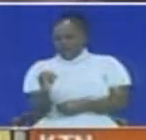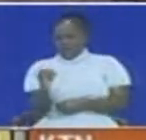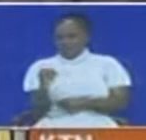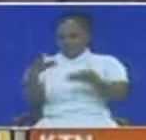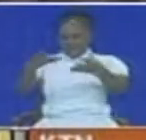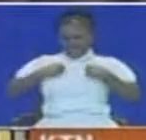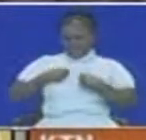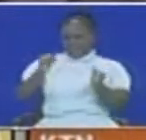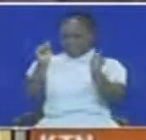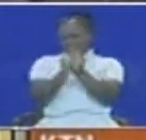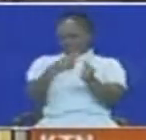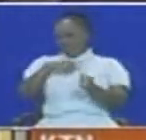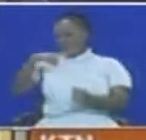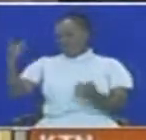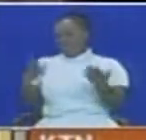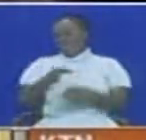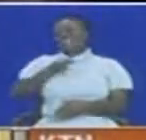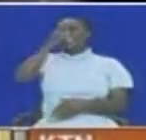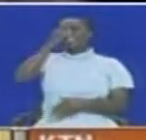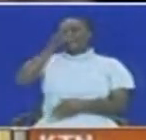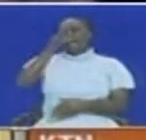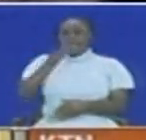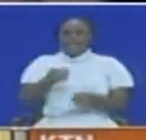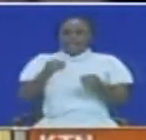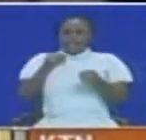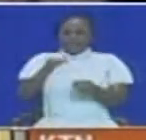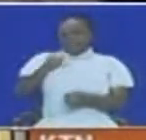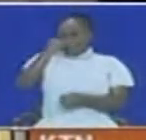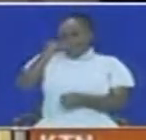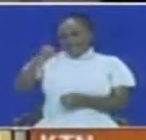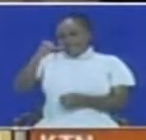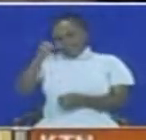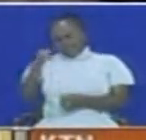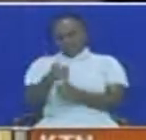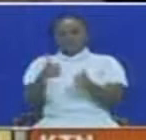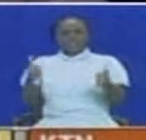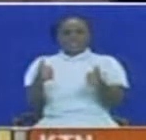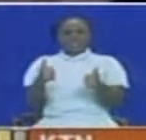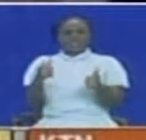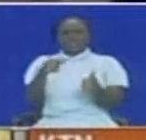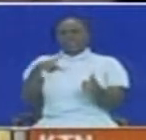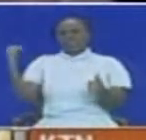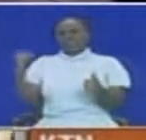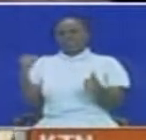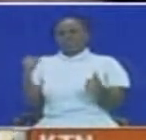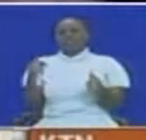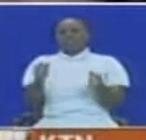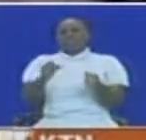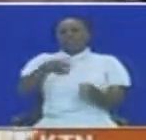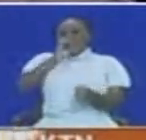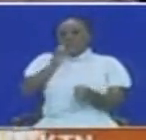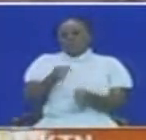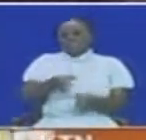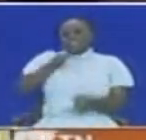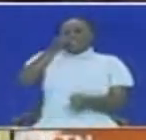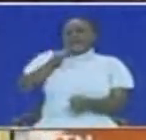ukinipatia 10, mimi na umba vako. Kakibagi kako ka fancy, unaenda kwa lock, unabeza kachanga